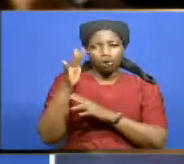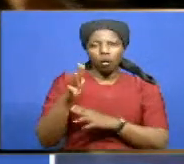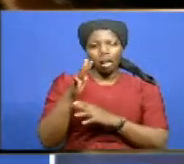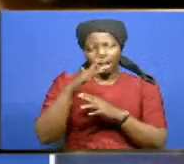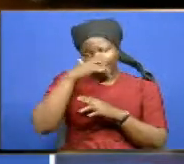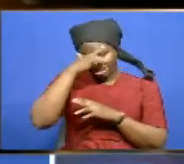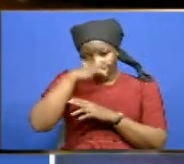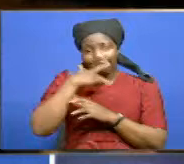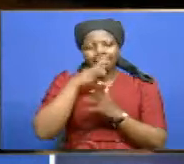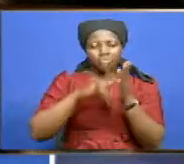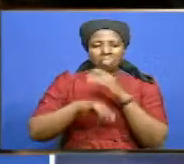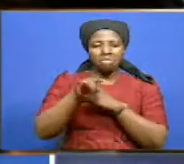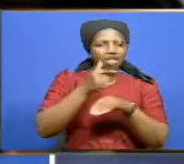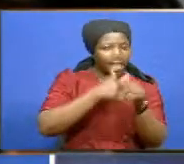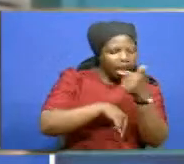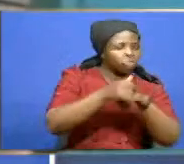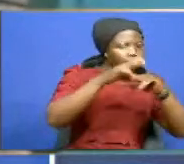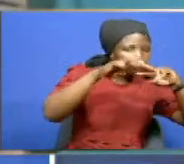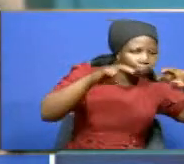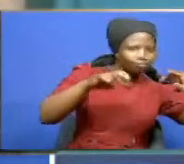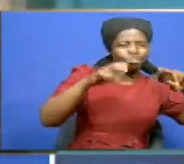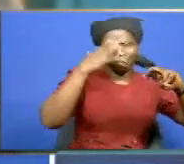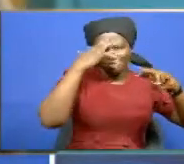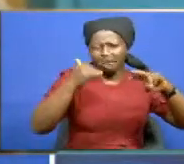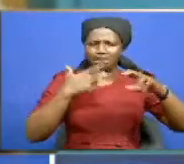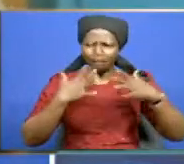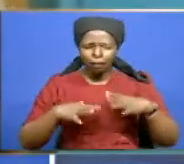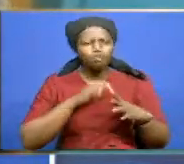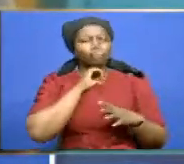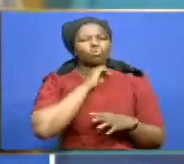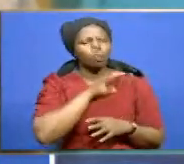ghafla ulisababishwa na malalamishi ya wananchi kutokana na